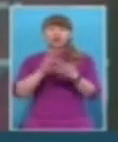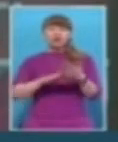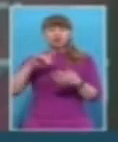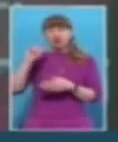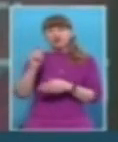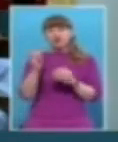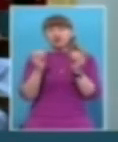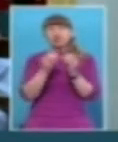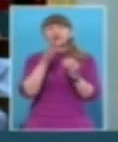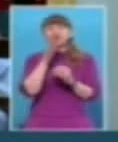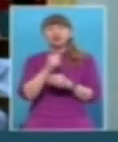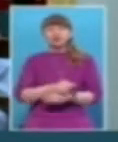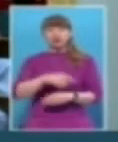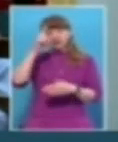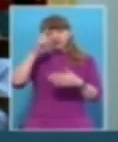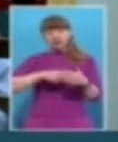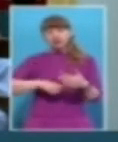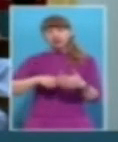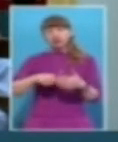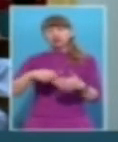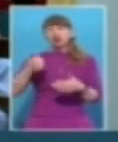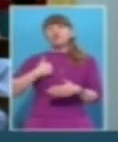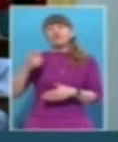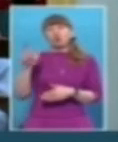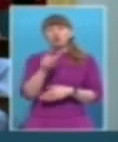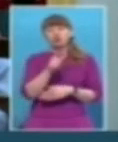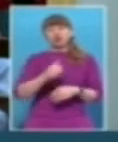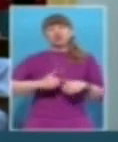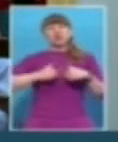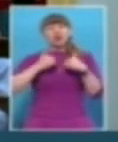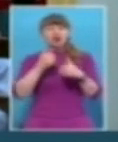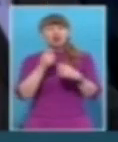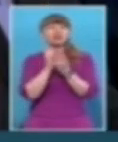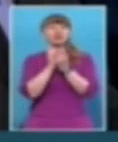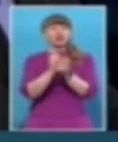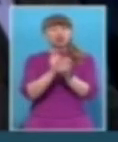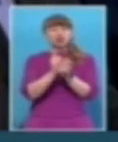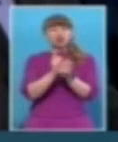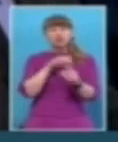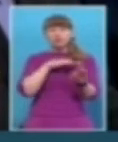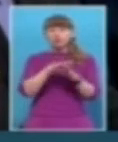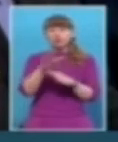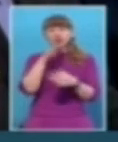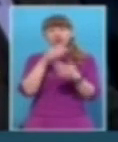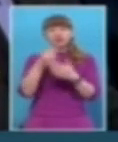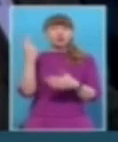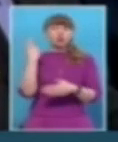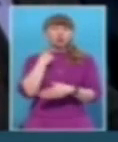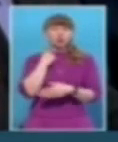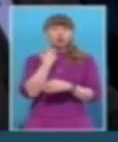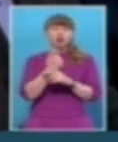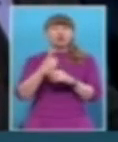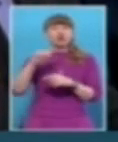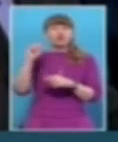лет. Верные воинской присяге советские воины мужественно и героически сражались на афганской земле, выполняя свой интернациональный долг. Эта